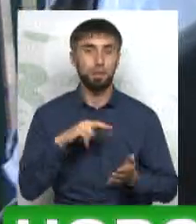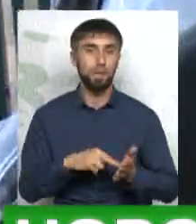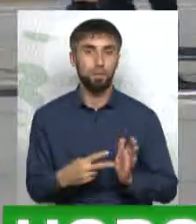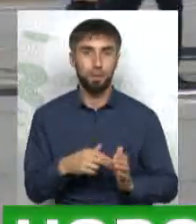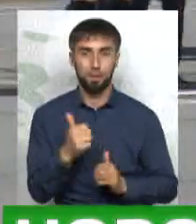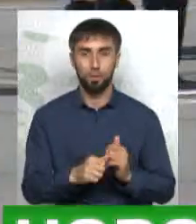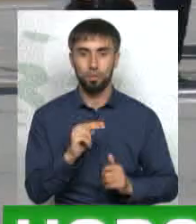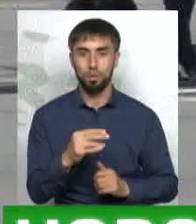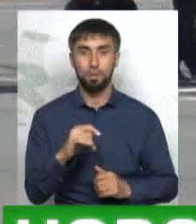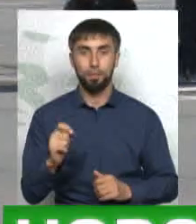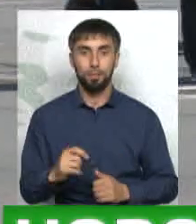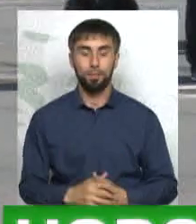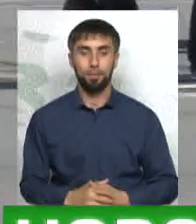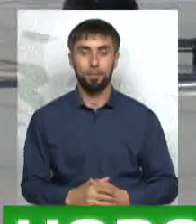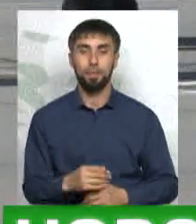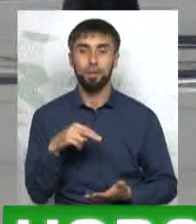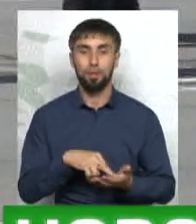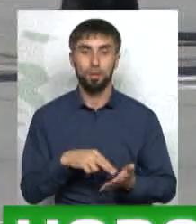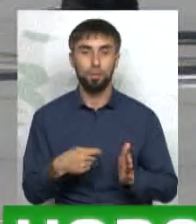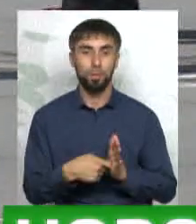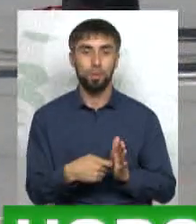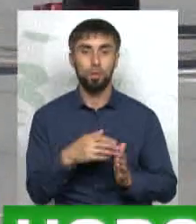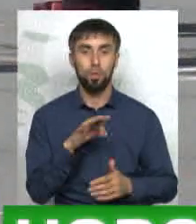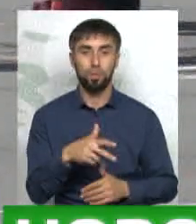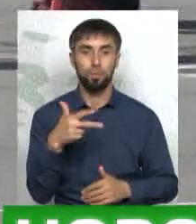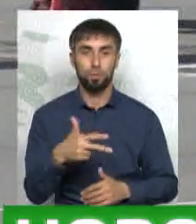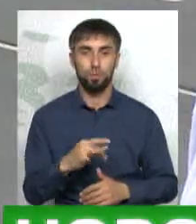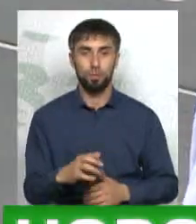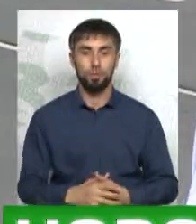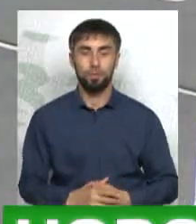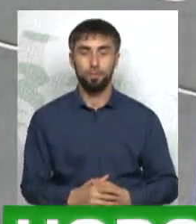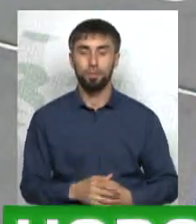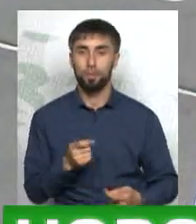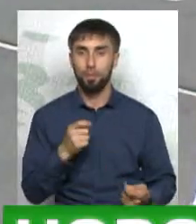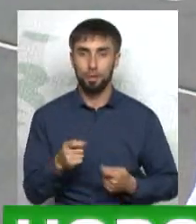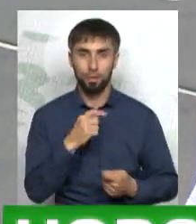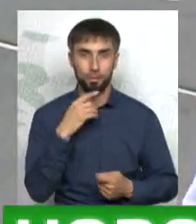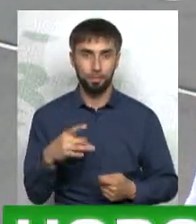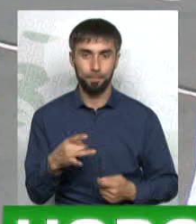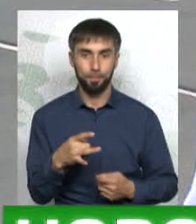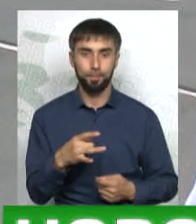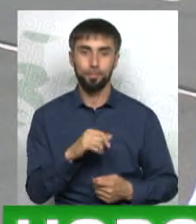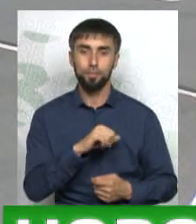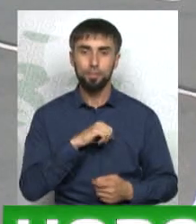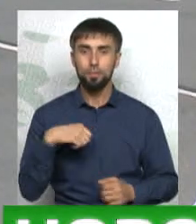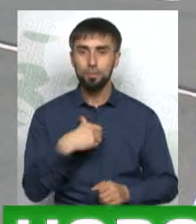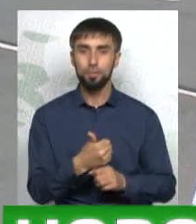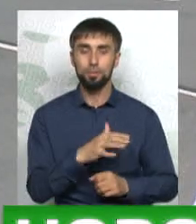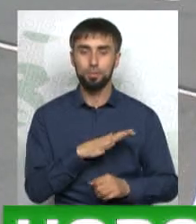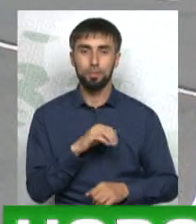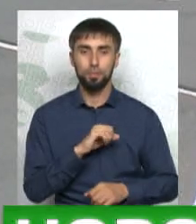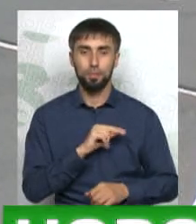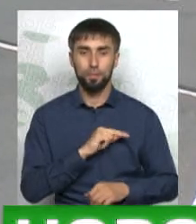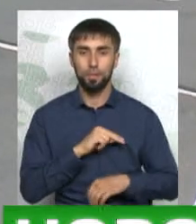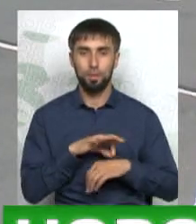запланированы каждый четверг и воскресенье. Стоимость билетов от 3000 рублей. Правительством республики, лично главой, была проделана очень